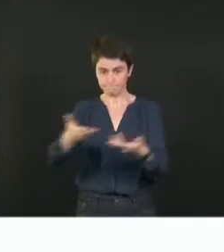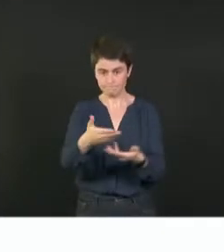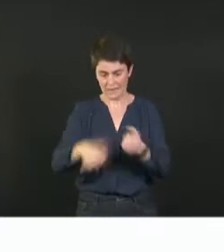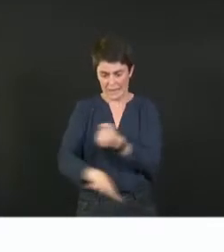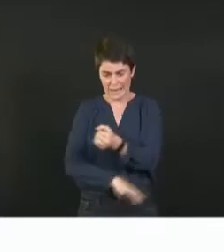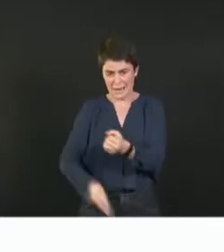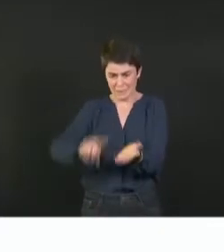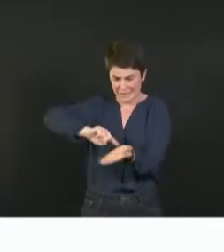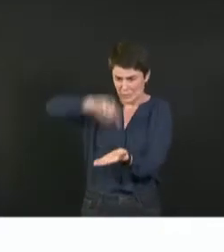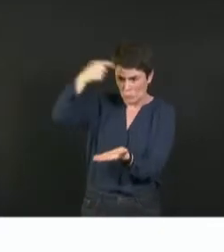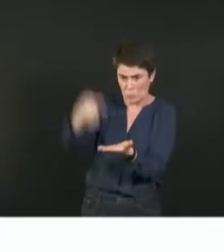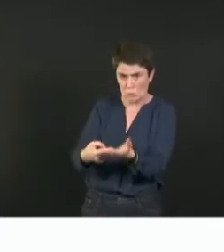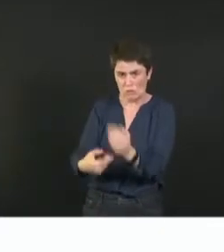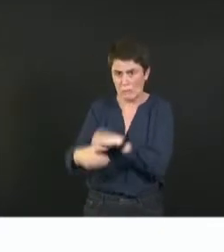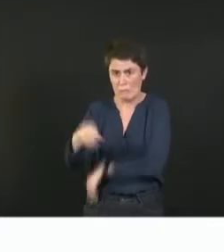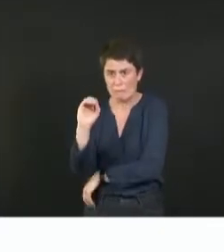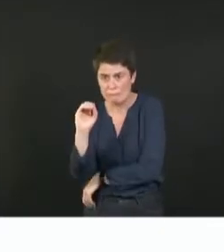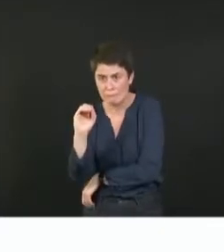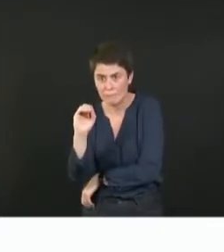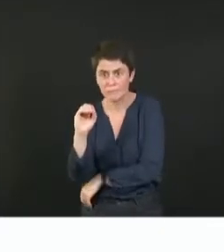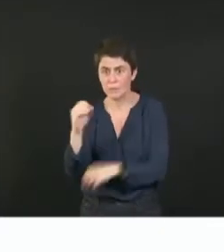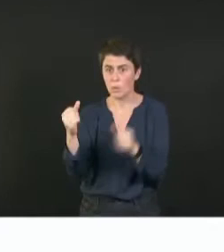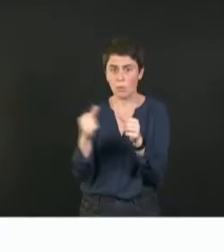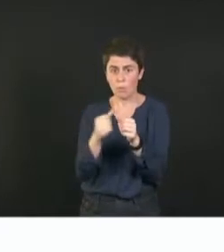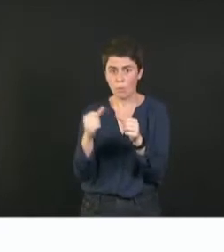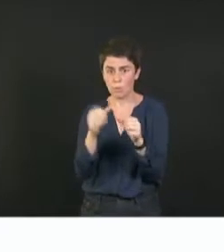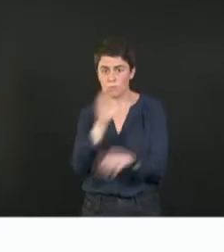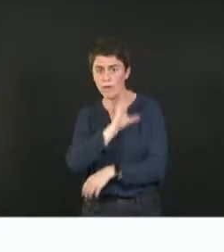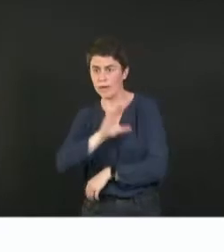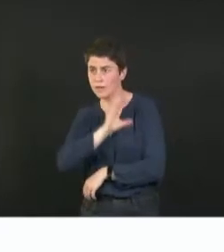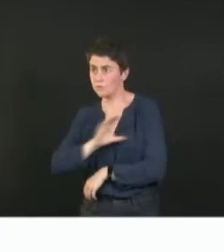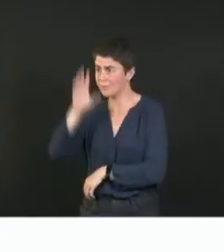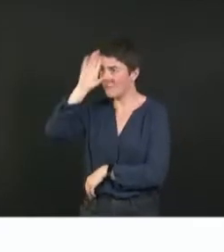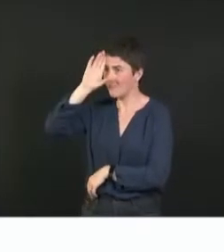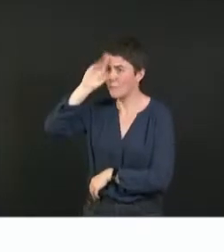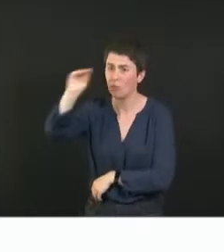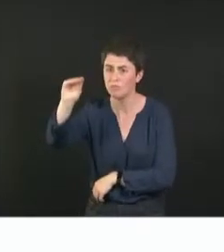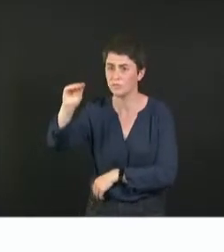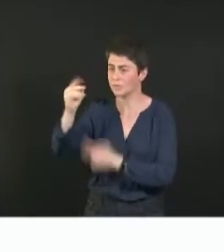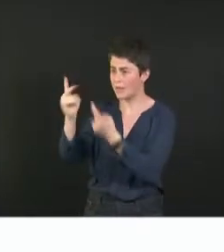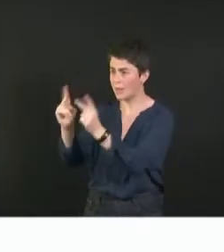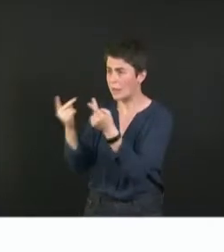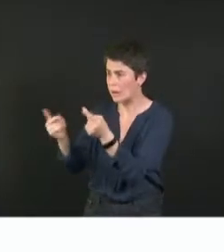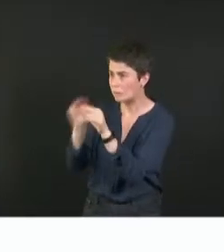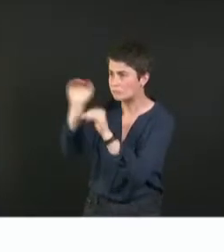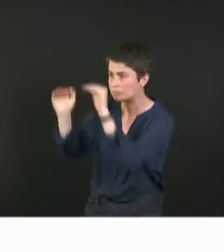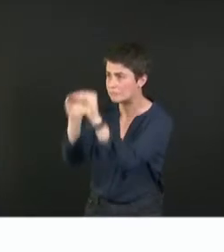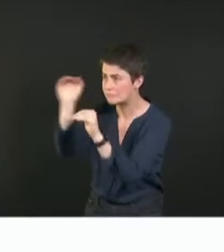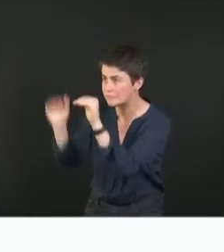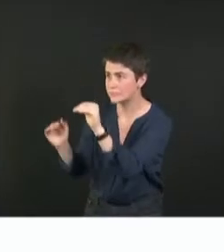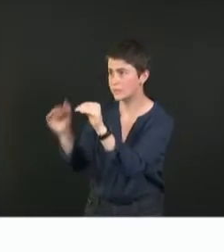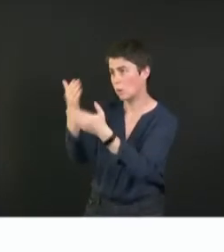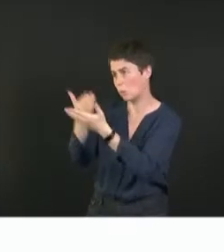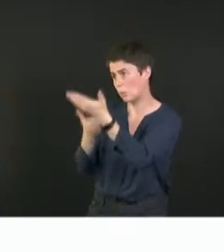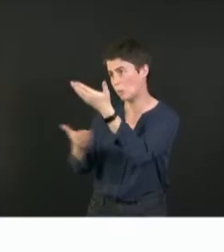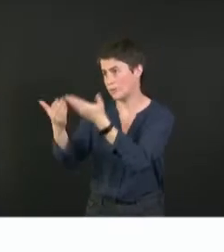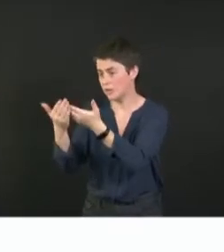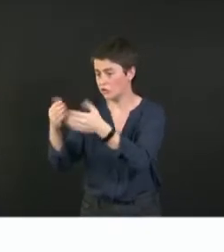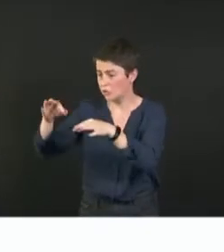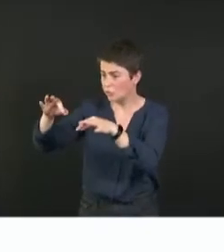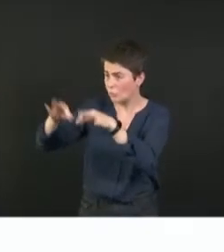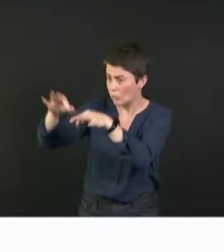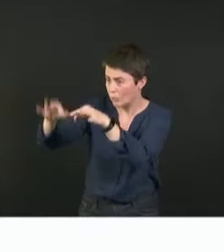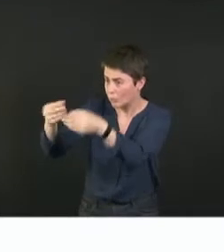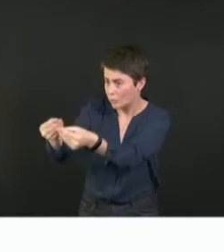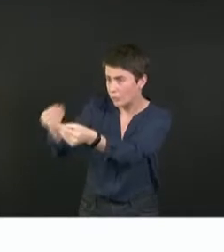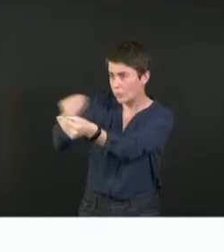le potager. Et ils sont allés voir des pépiniéristes, ils ont troqué des journées de solidarité. La ville de